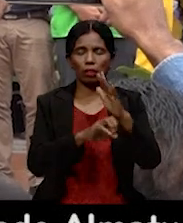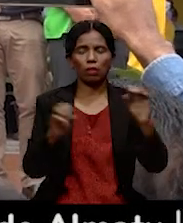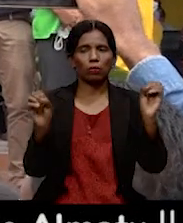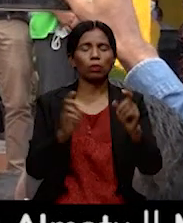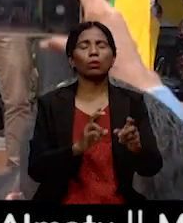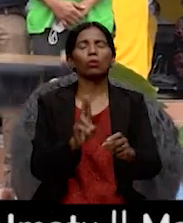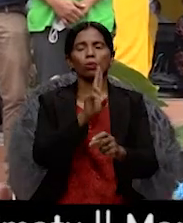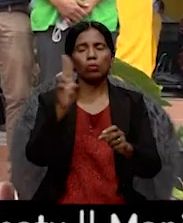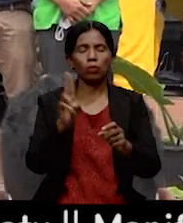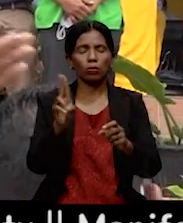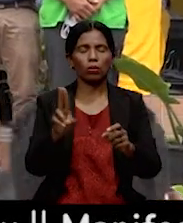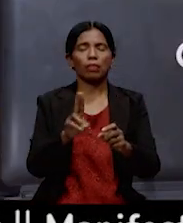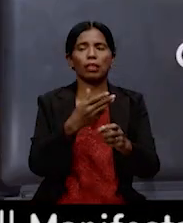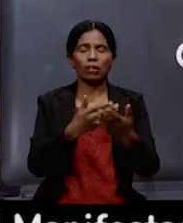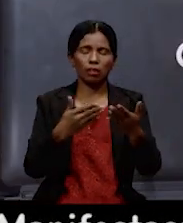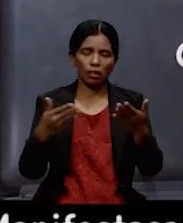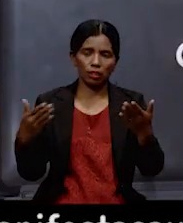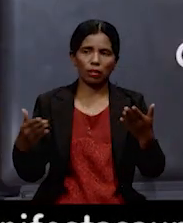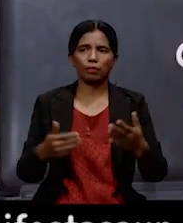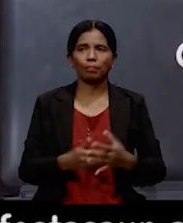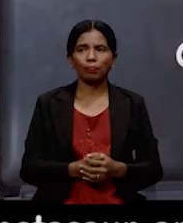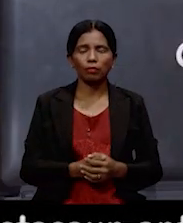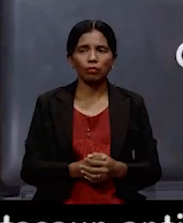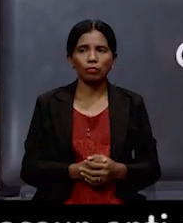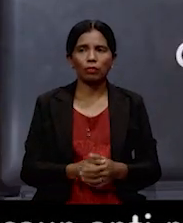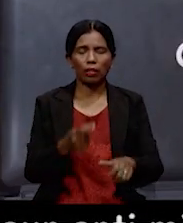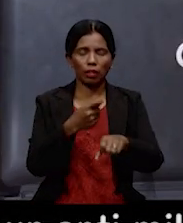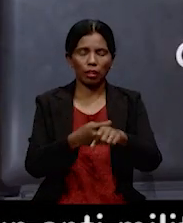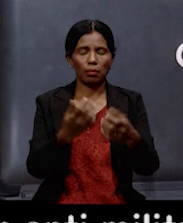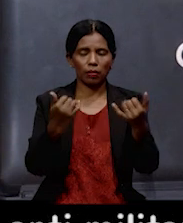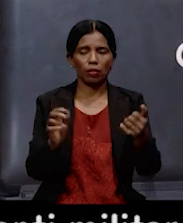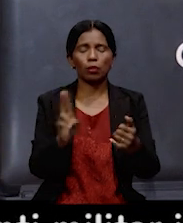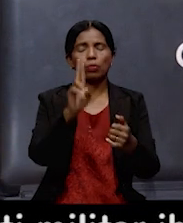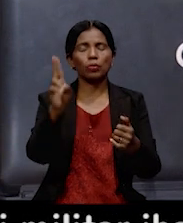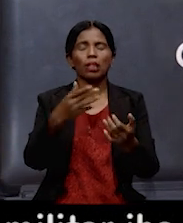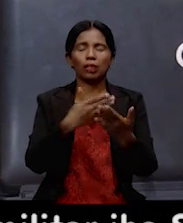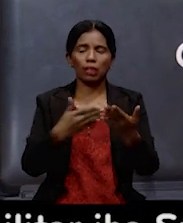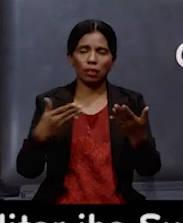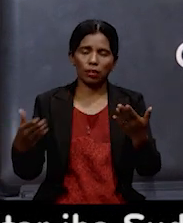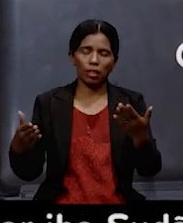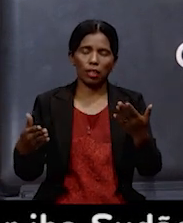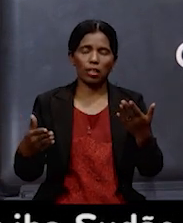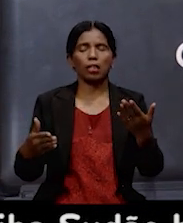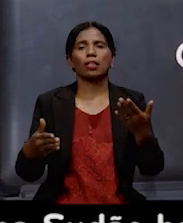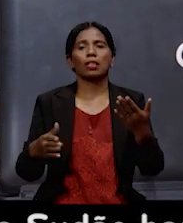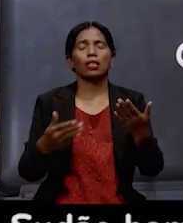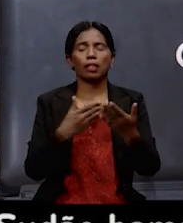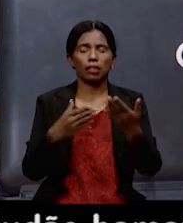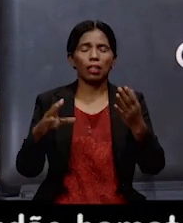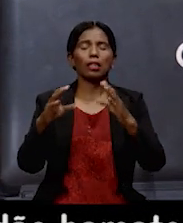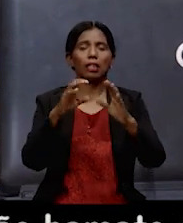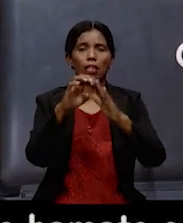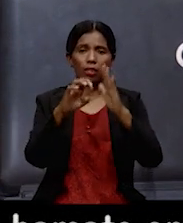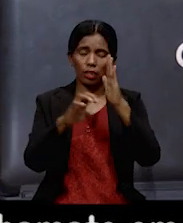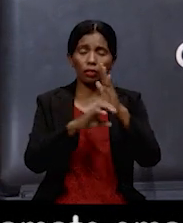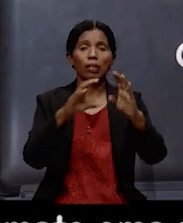o partidarian. E ao mesmo tempo, Irané utiliza patrimônio estabelecido, careta presidente da República, Ninian, número um, Ninian,